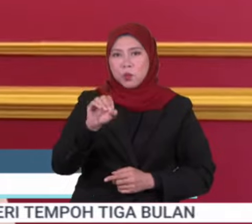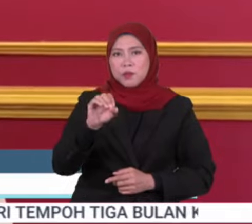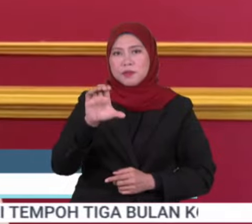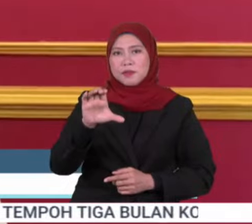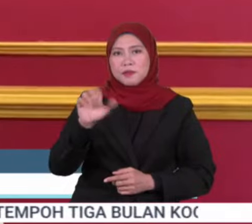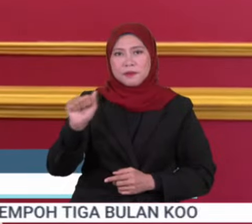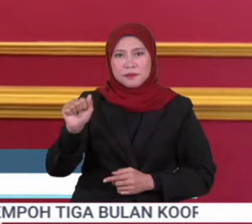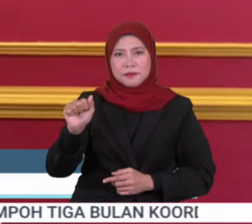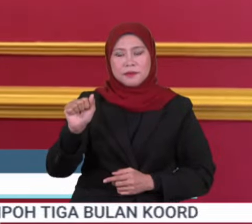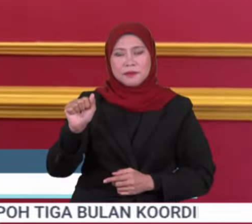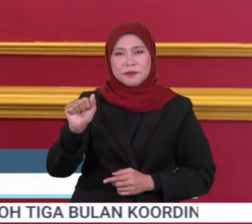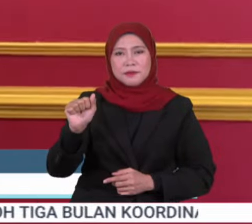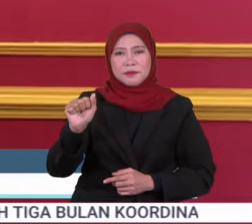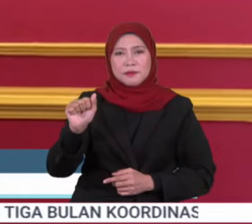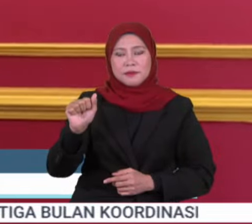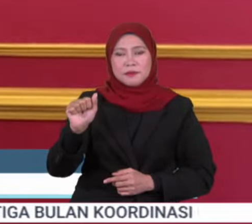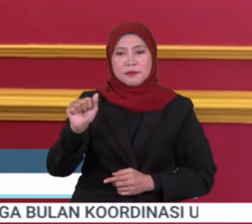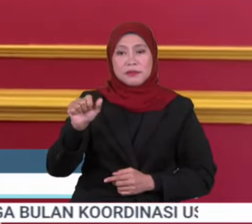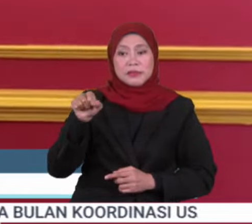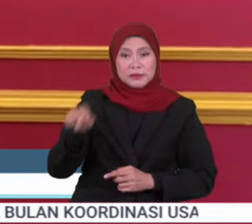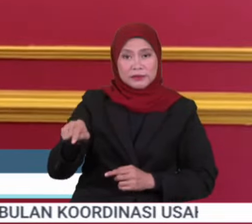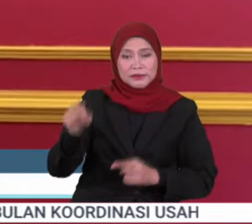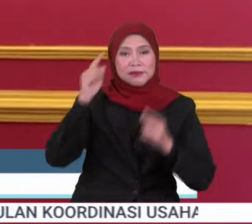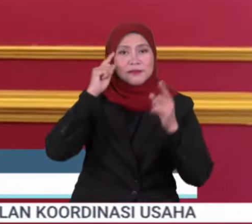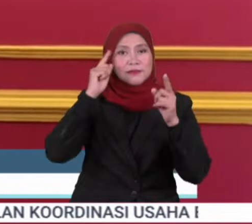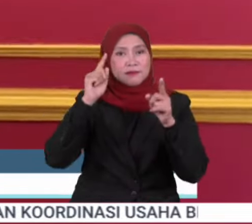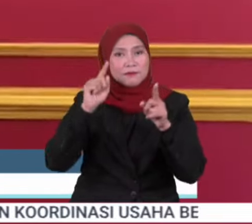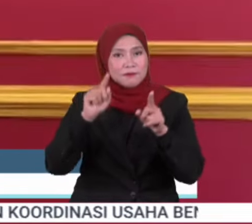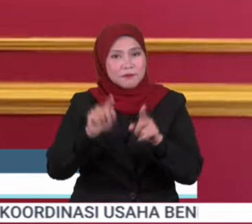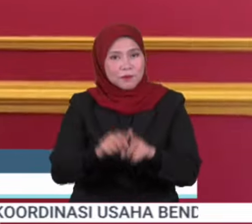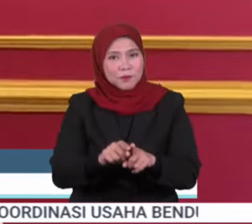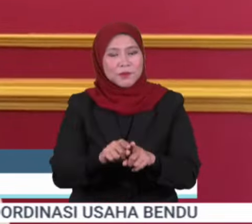mana telah bersetuju untuk